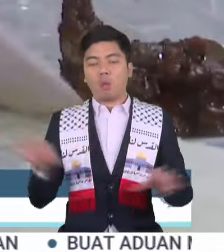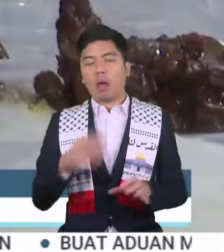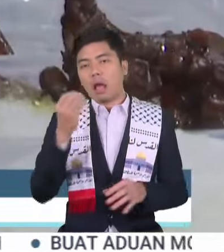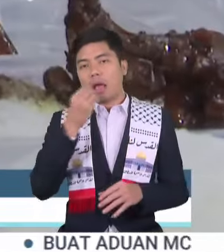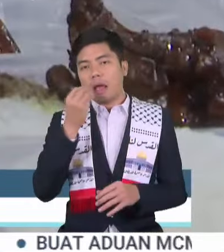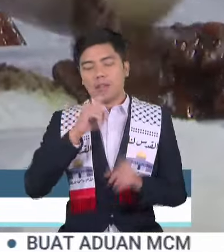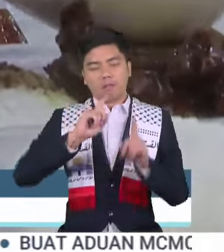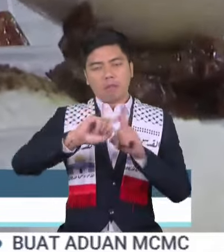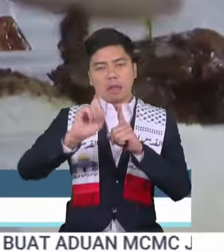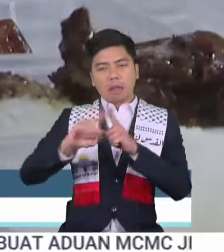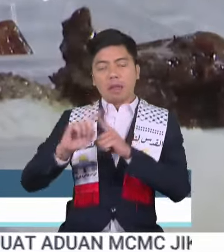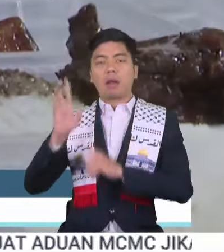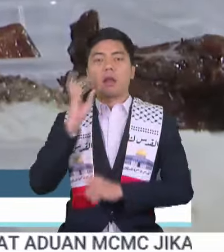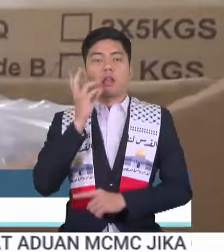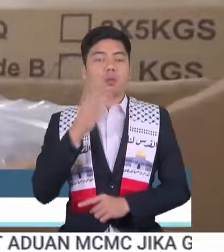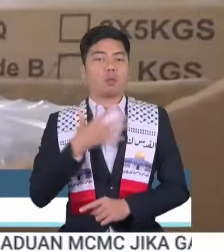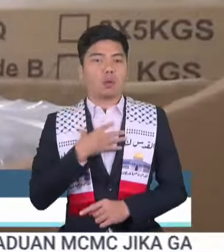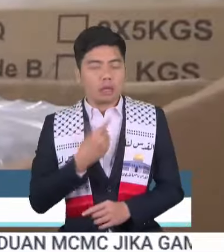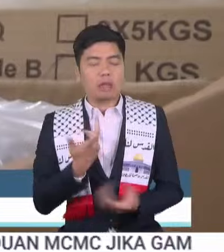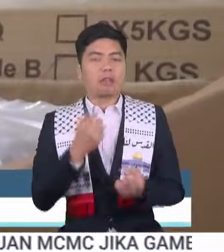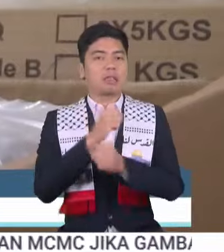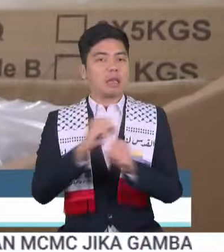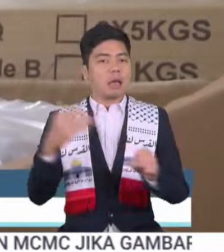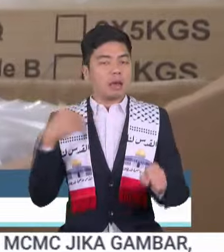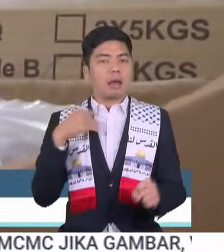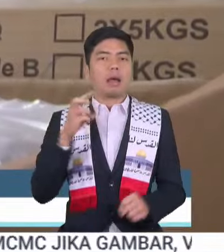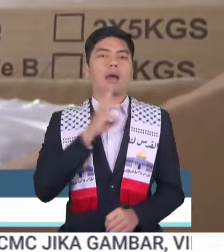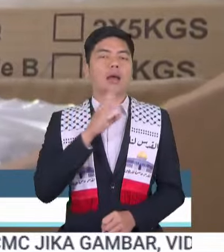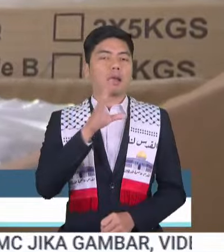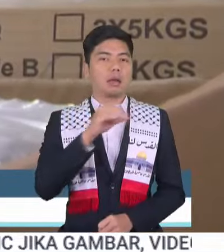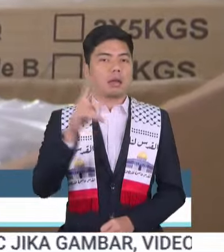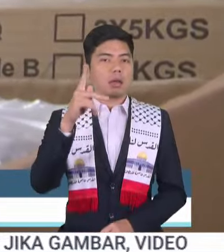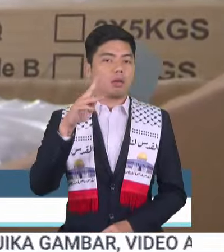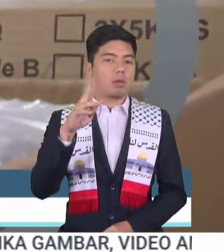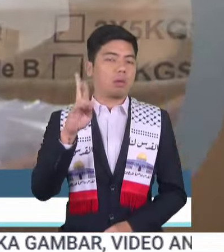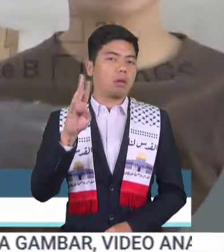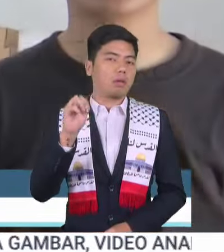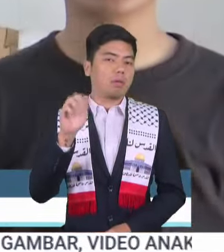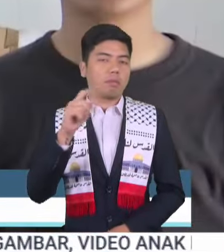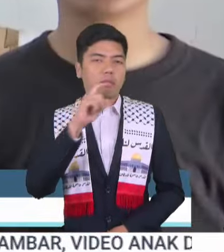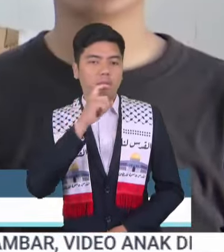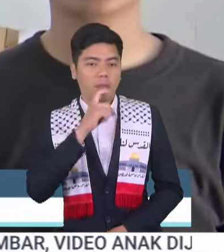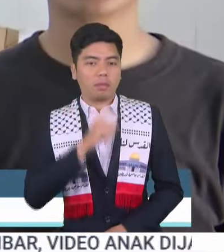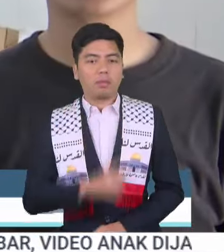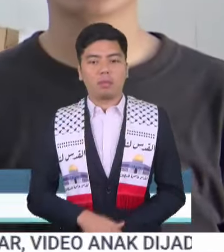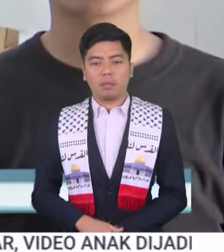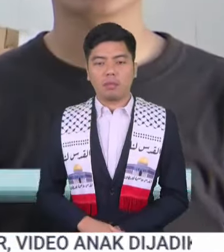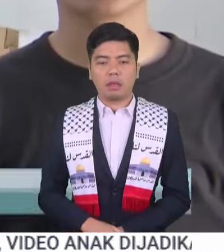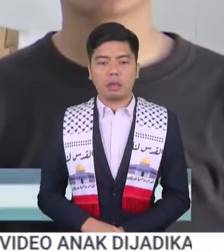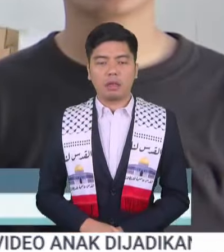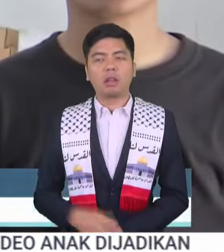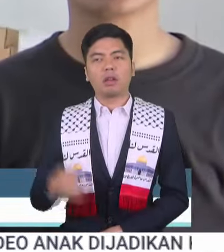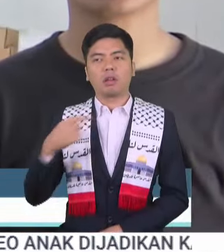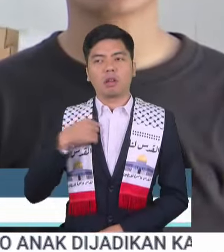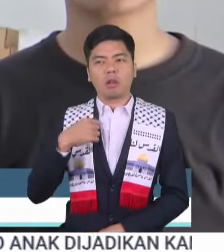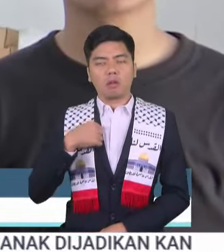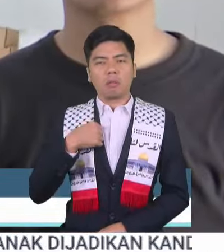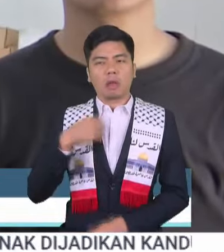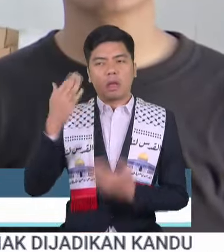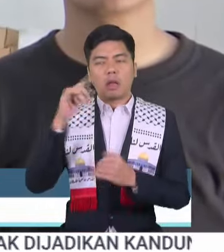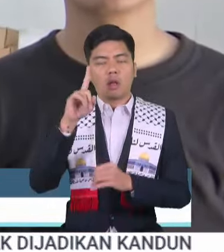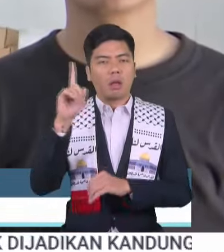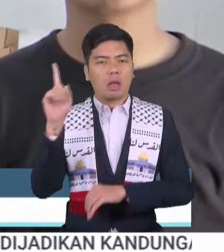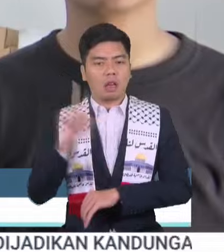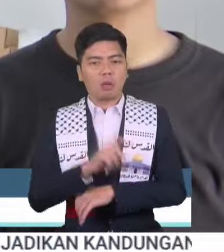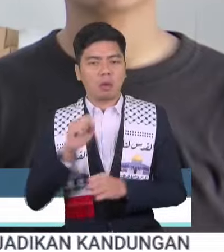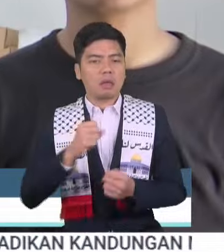nasi putih lengkap dengan minuman dan buah kurma. Satu hari ini kami target satu hari kami dapat